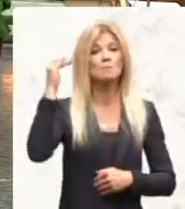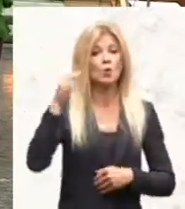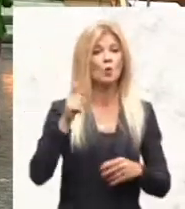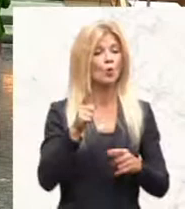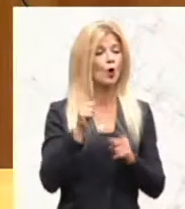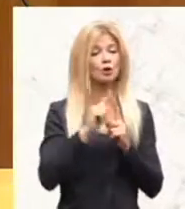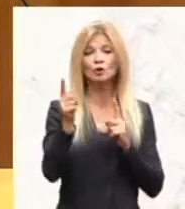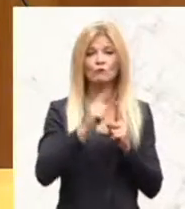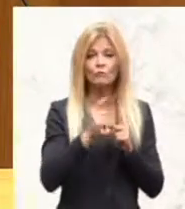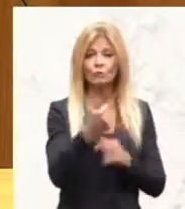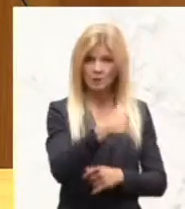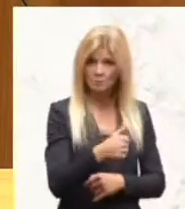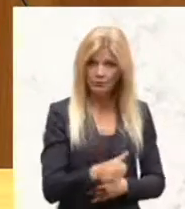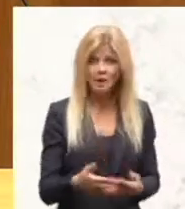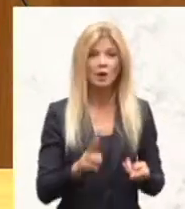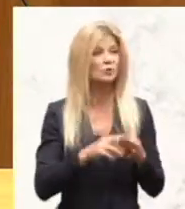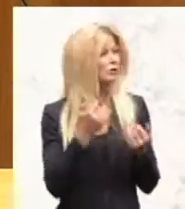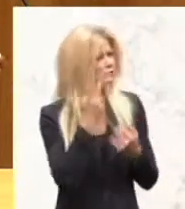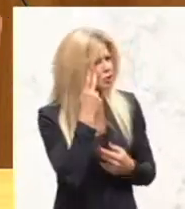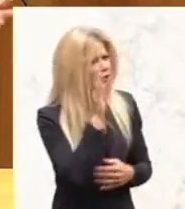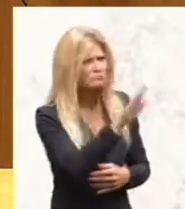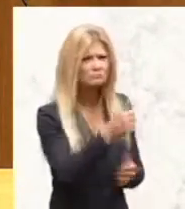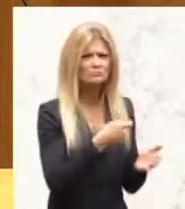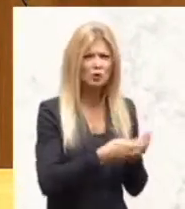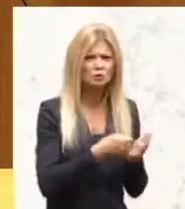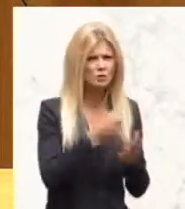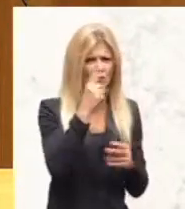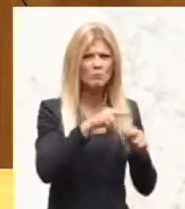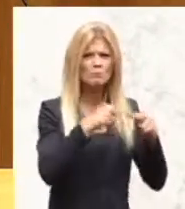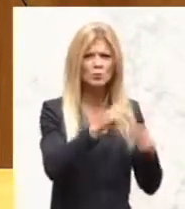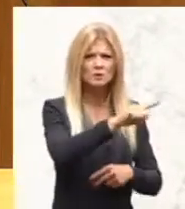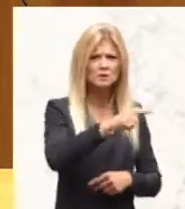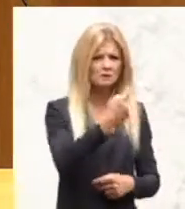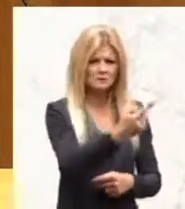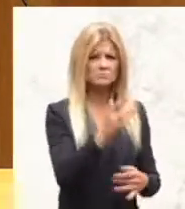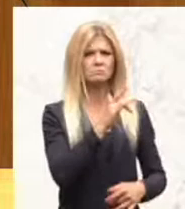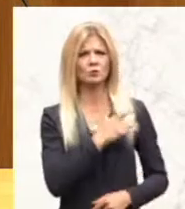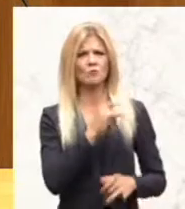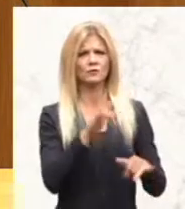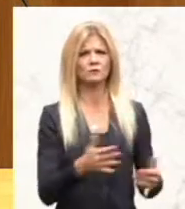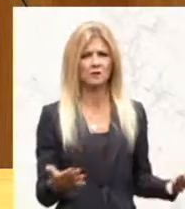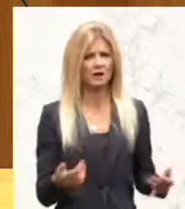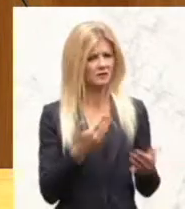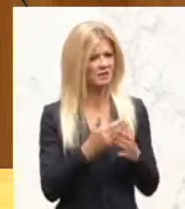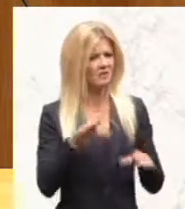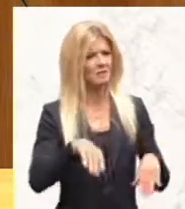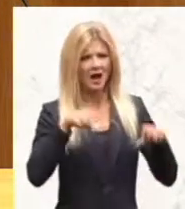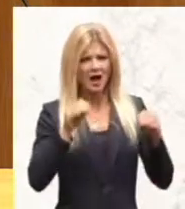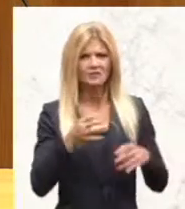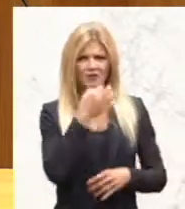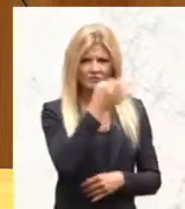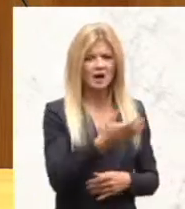die Bundesländerorganisationen größtenteils betroffen sind, wäre diese Frage am Anfang gleich naheliegend, hausverstandsmäßig.